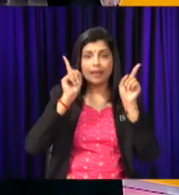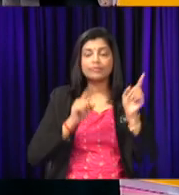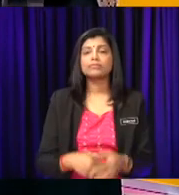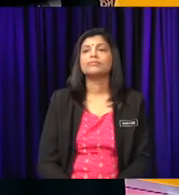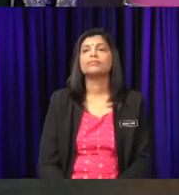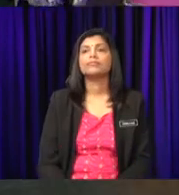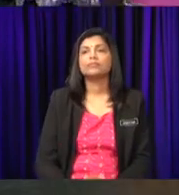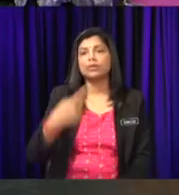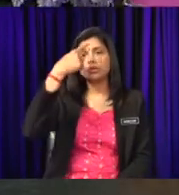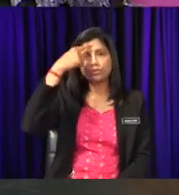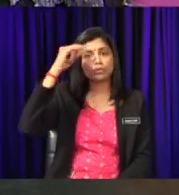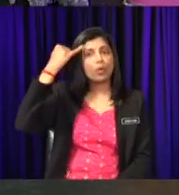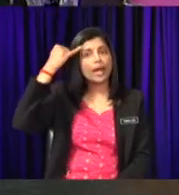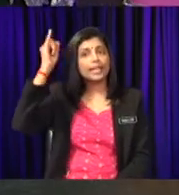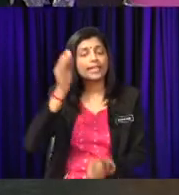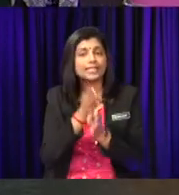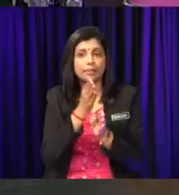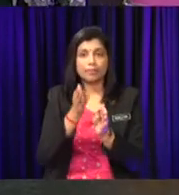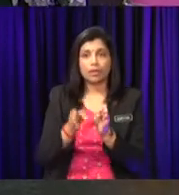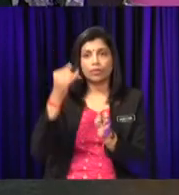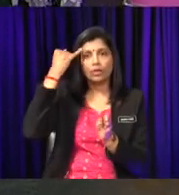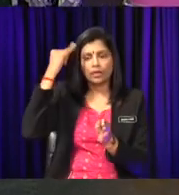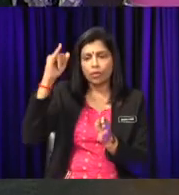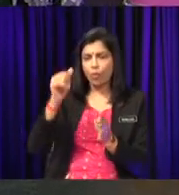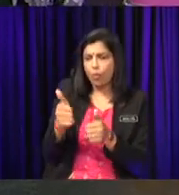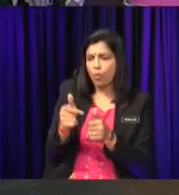menarik yang ada dalam bahasa